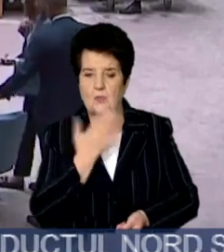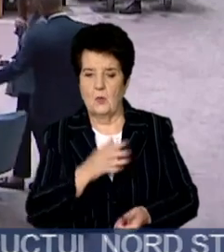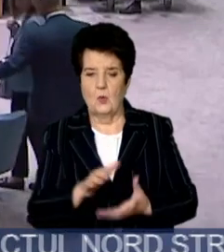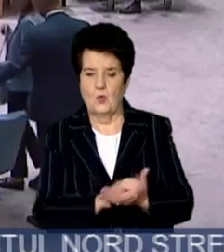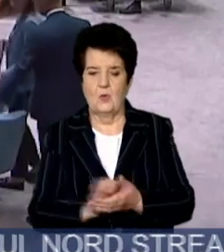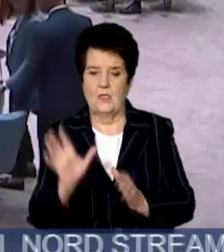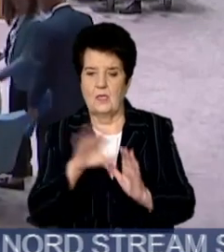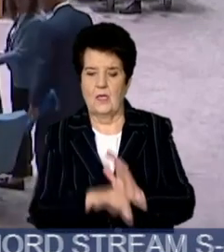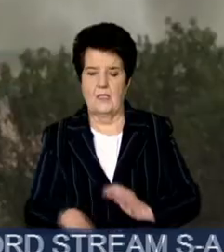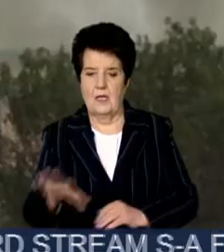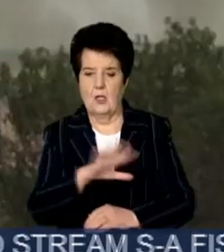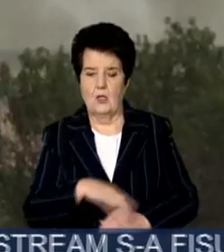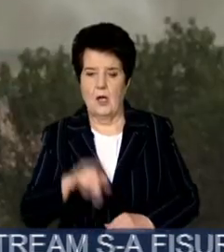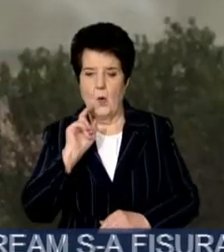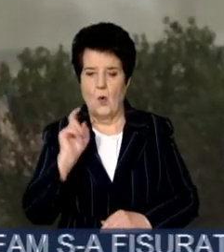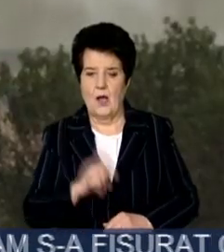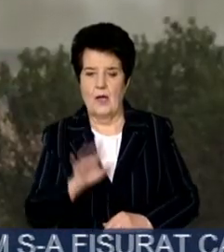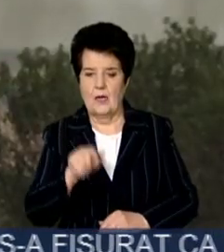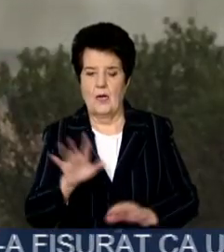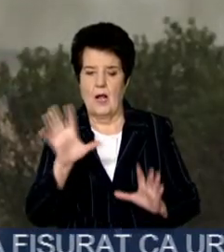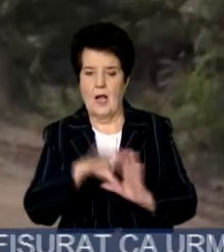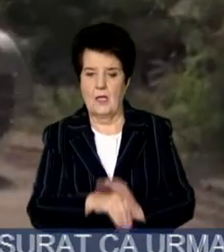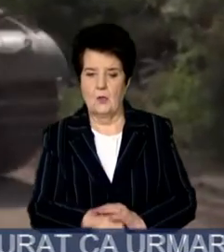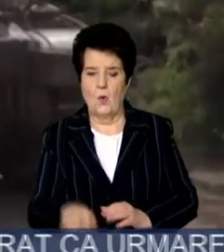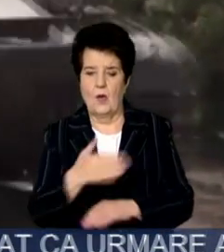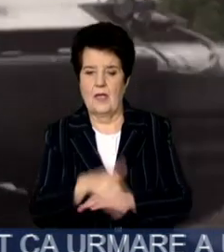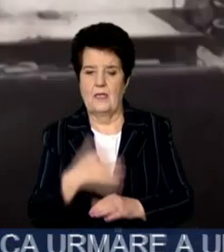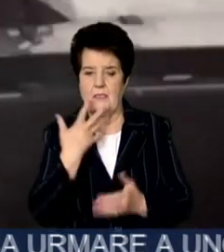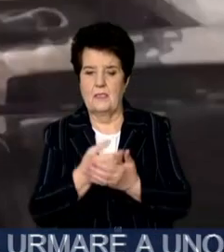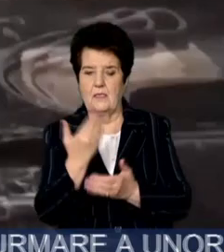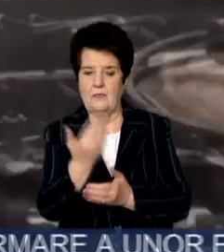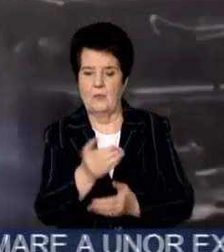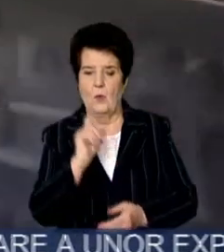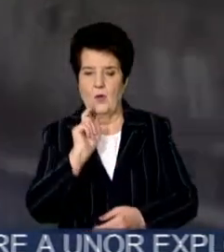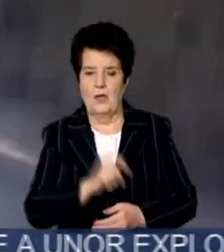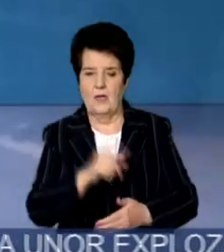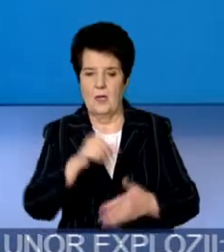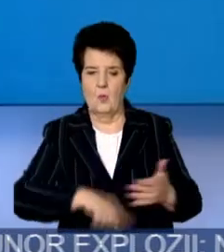integritatea teritorială a Ucrainei în cadrul granițelor sale recunoscute